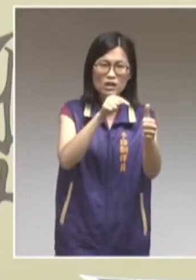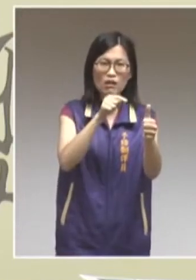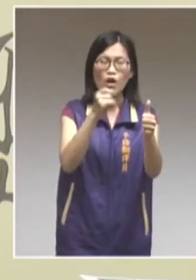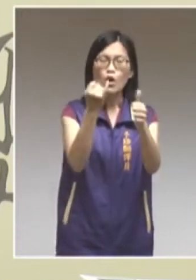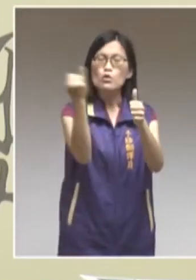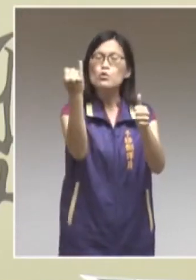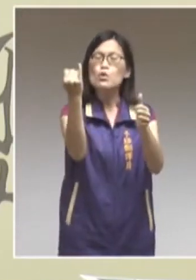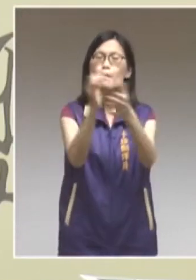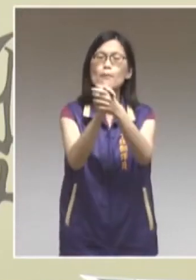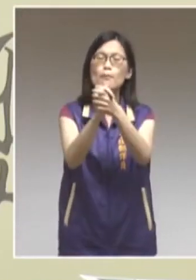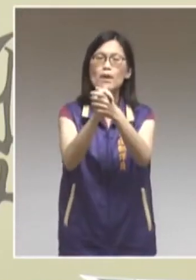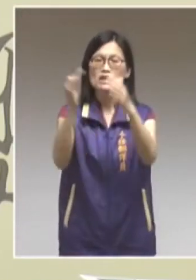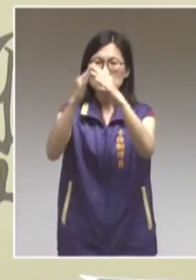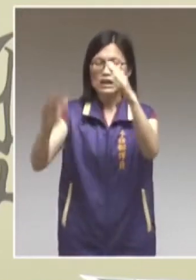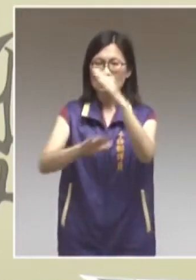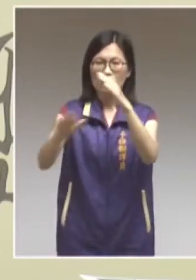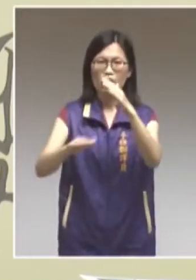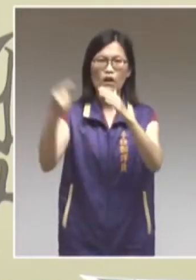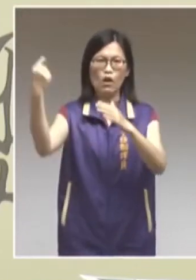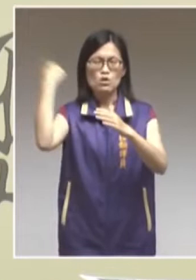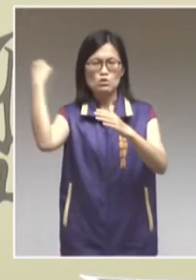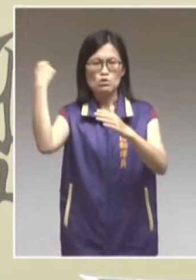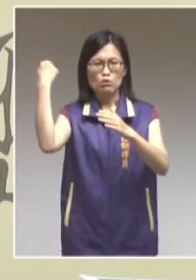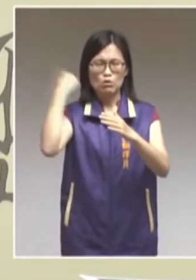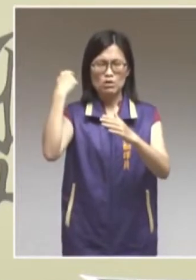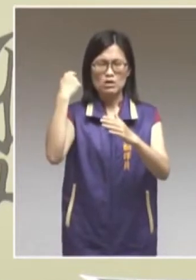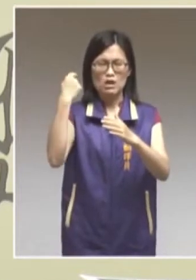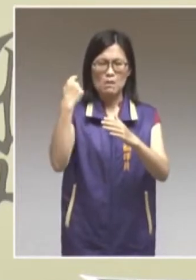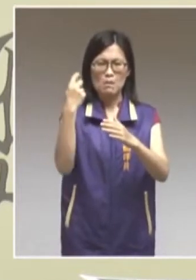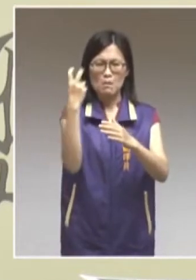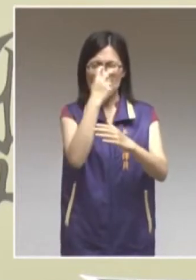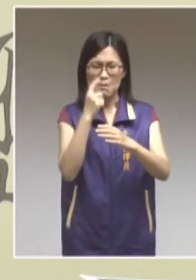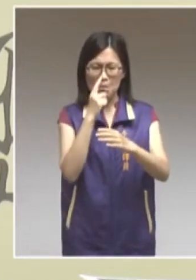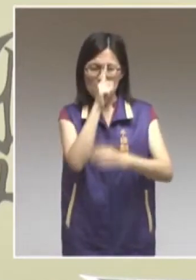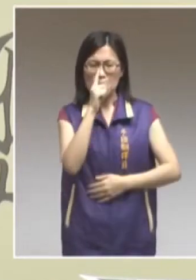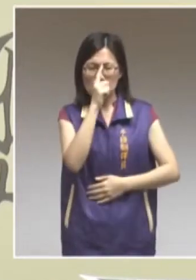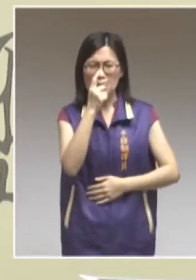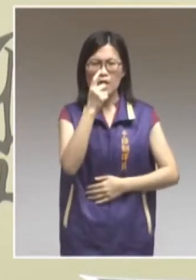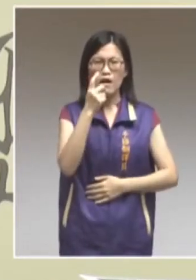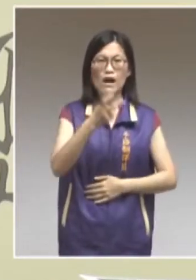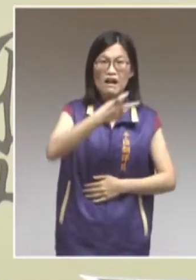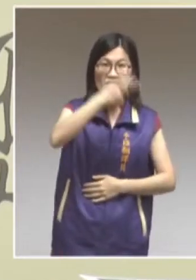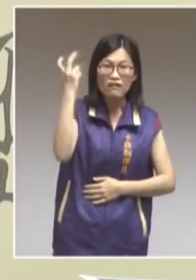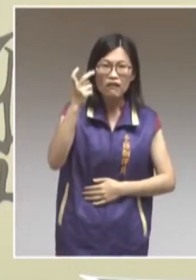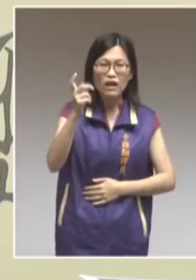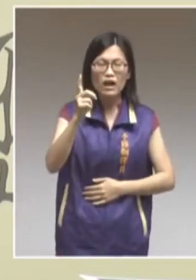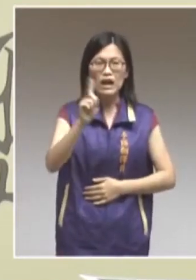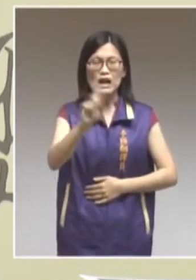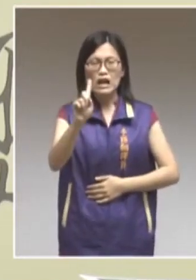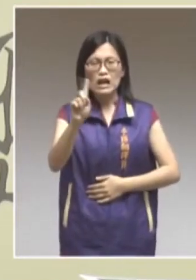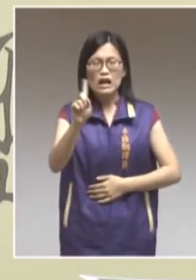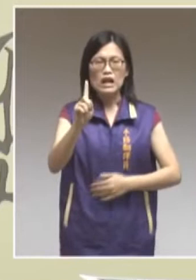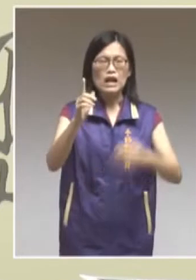女友的家庭，在昨天最新的进度我们也裁剪，那发现他们的家人里面，